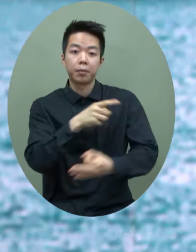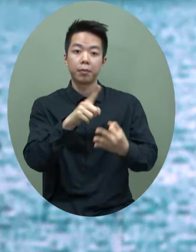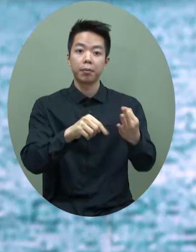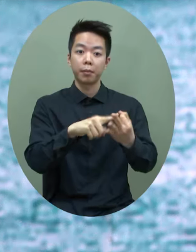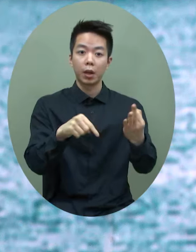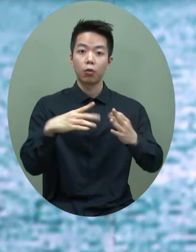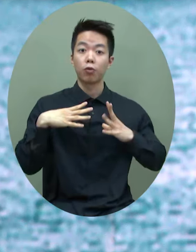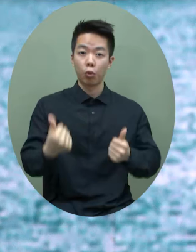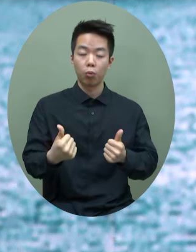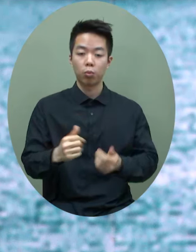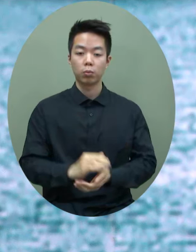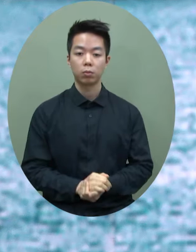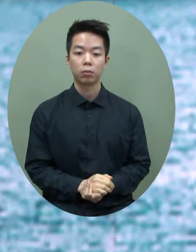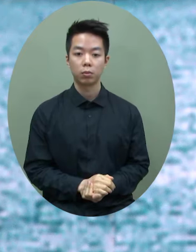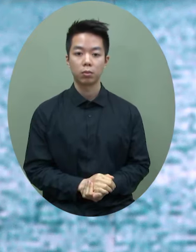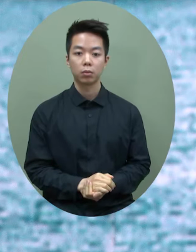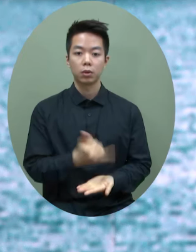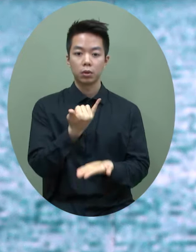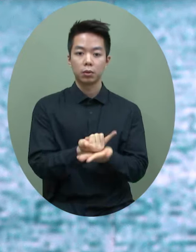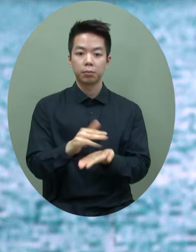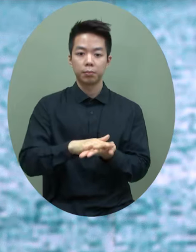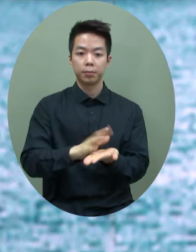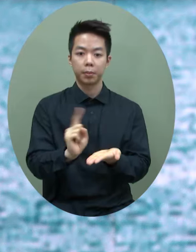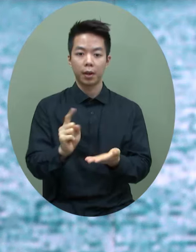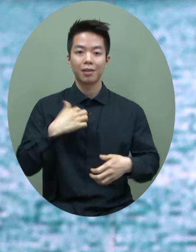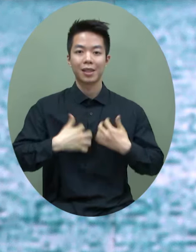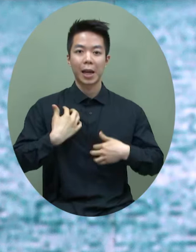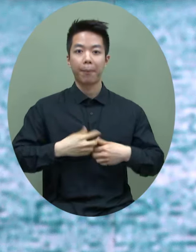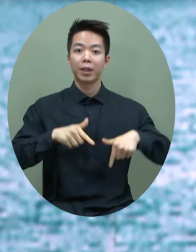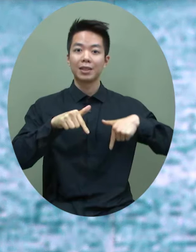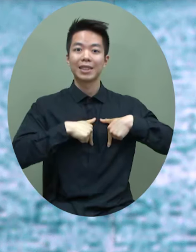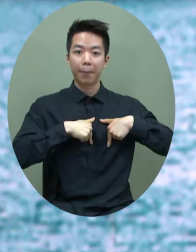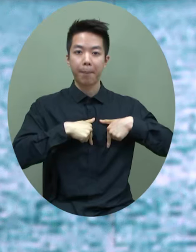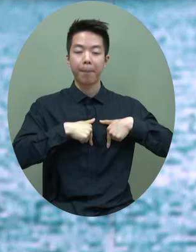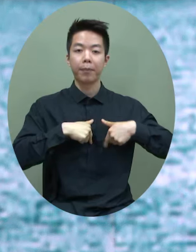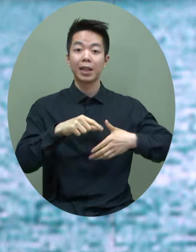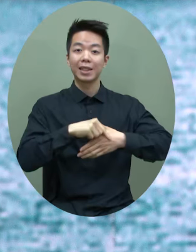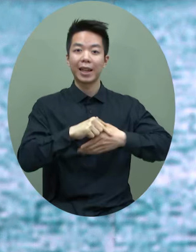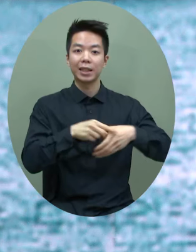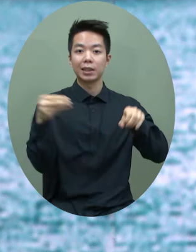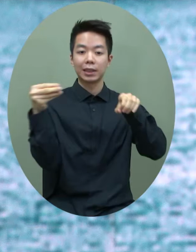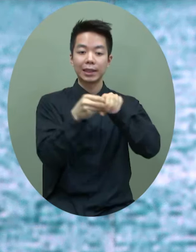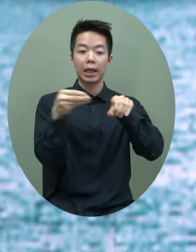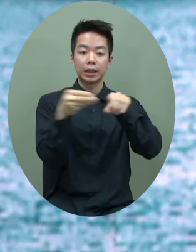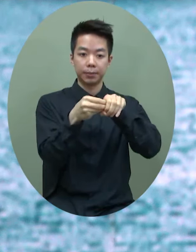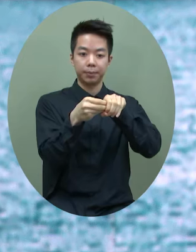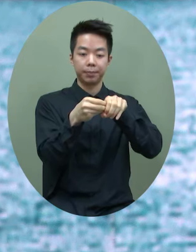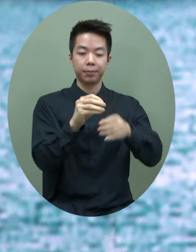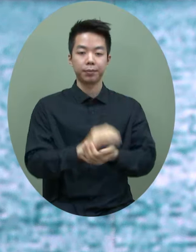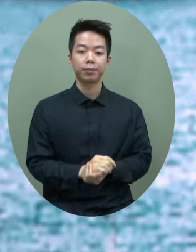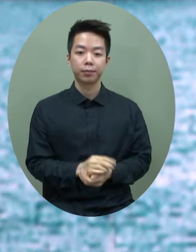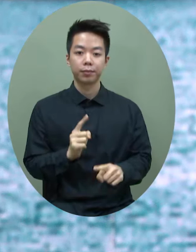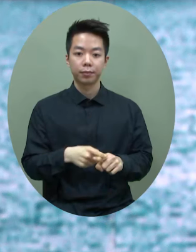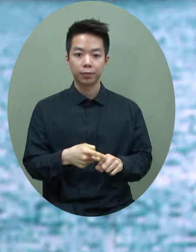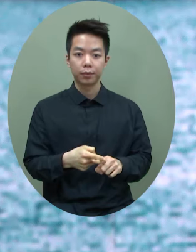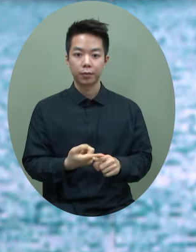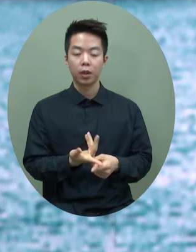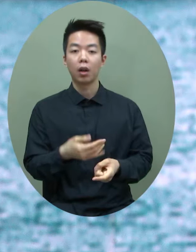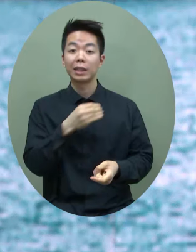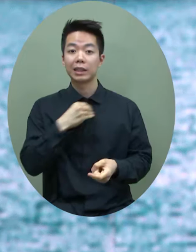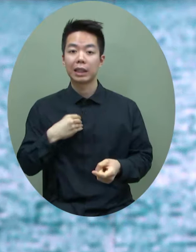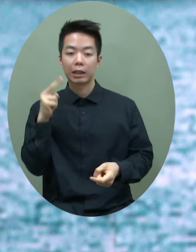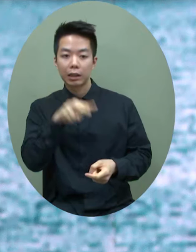初步死因是為急性心肌的梗塞這個是他臨床的診斷